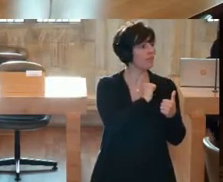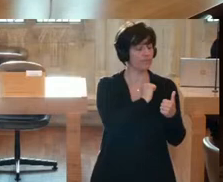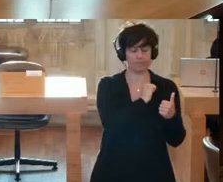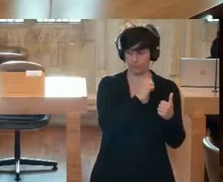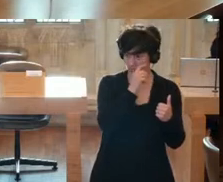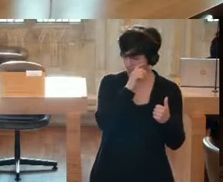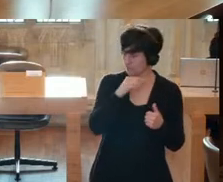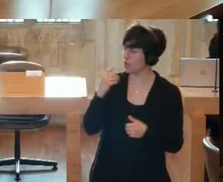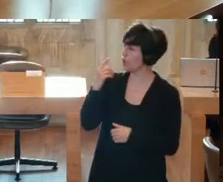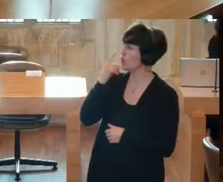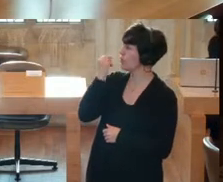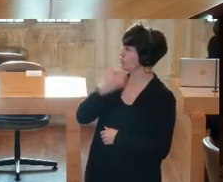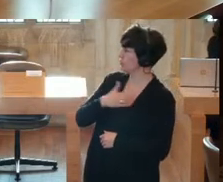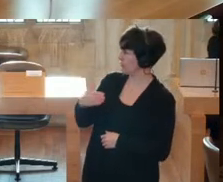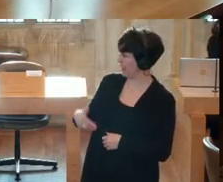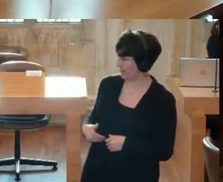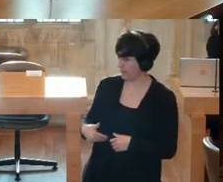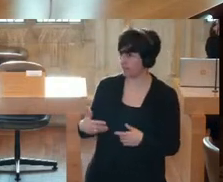Monsieur le maire,